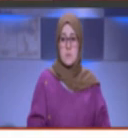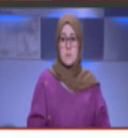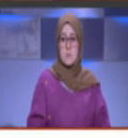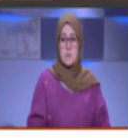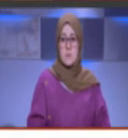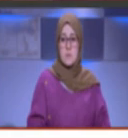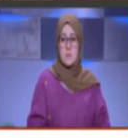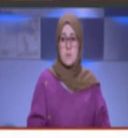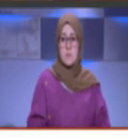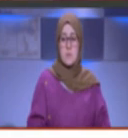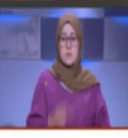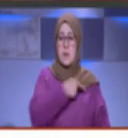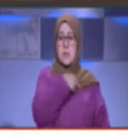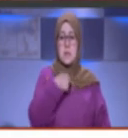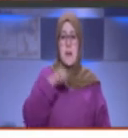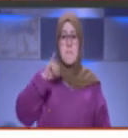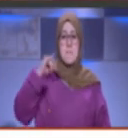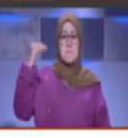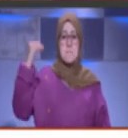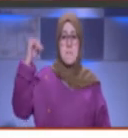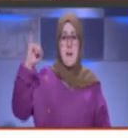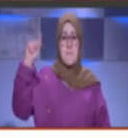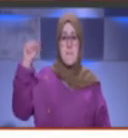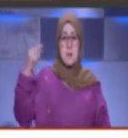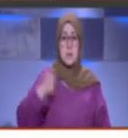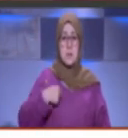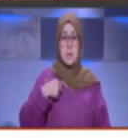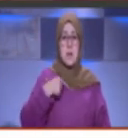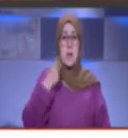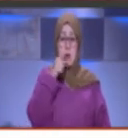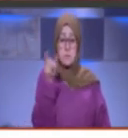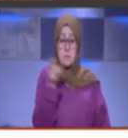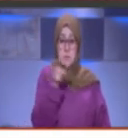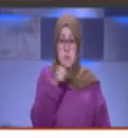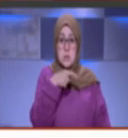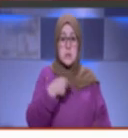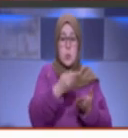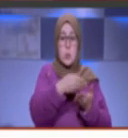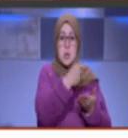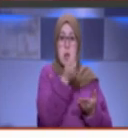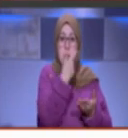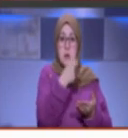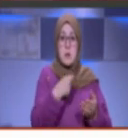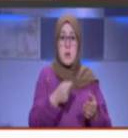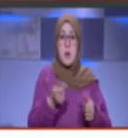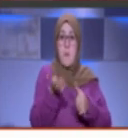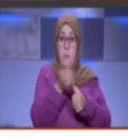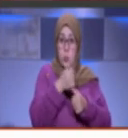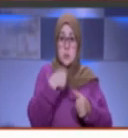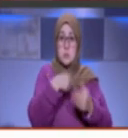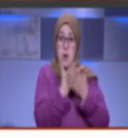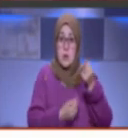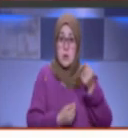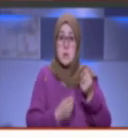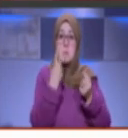محمد سعيد محمد، مشرف احدى شركات التوزيع الادويه، متزوج، عندي طفلين عمر